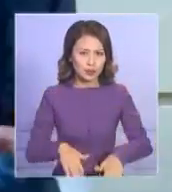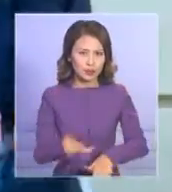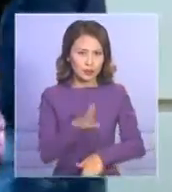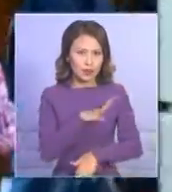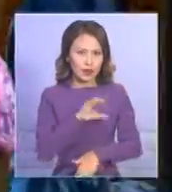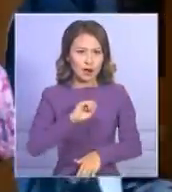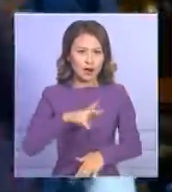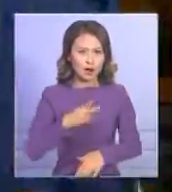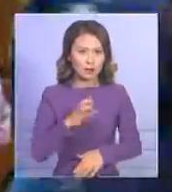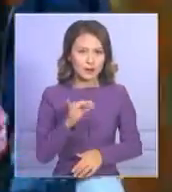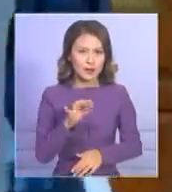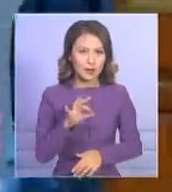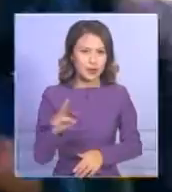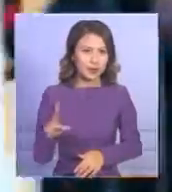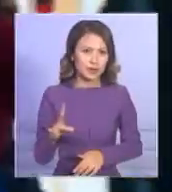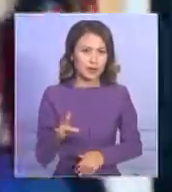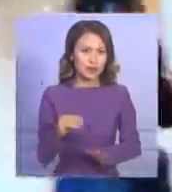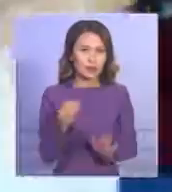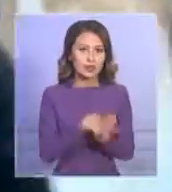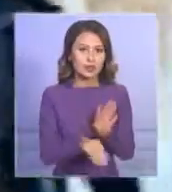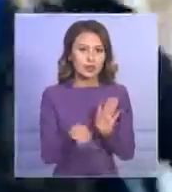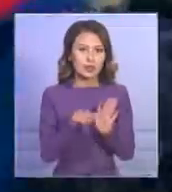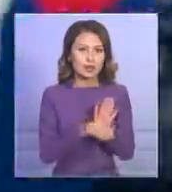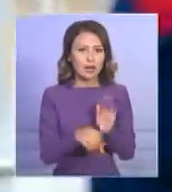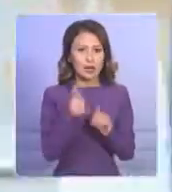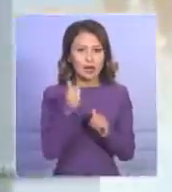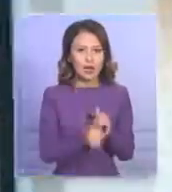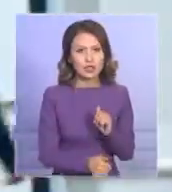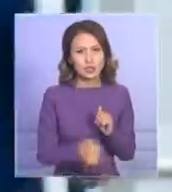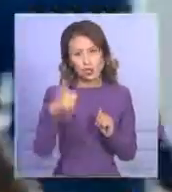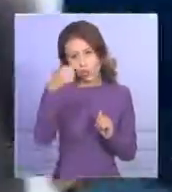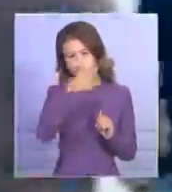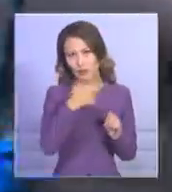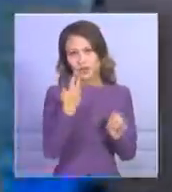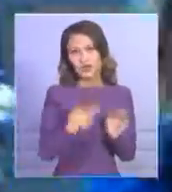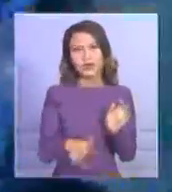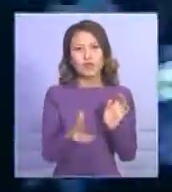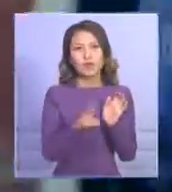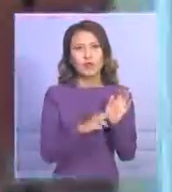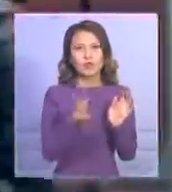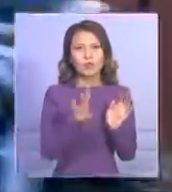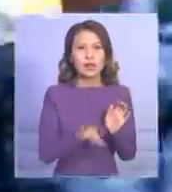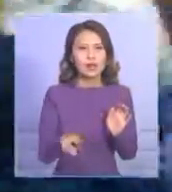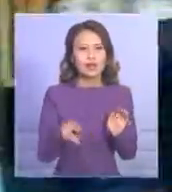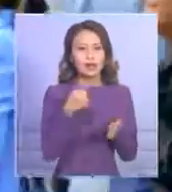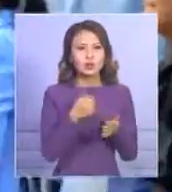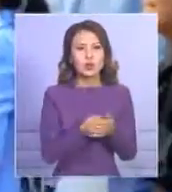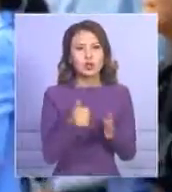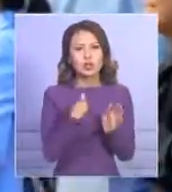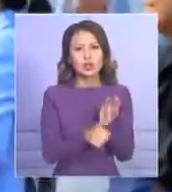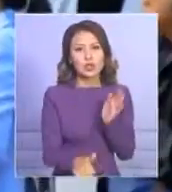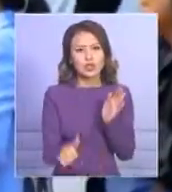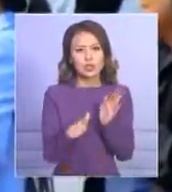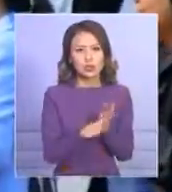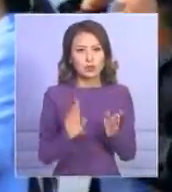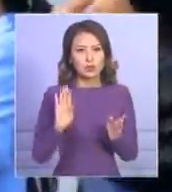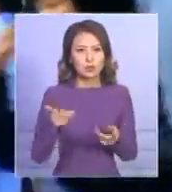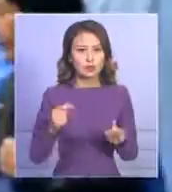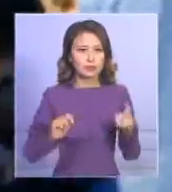ұйымнан ірген аулақ салу Тұманды Альбион қазынасы үшін жыл сайын 38 миллиардтан 66 миллиард фунт стерлингке дейін шығын